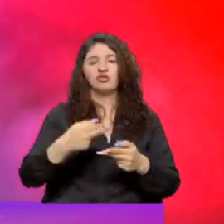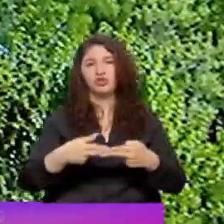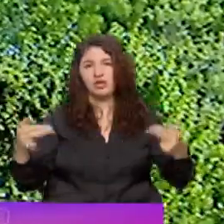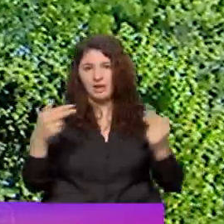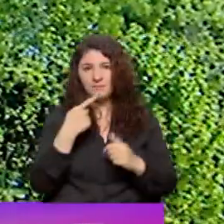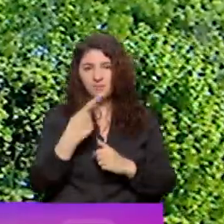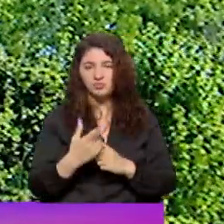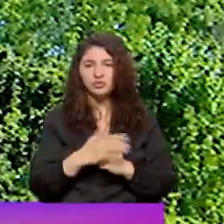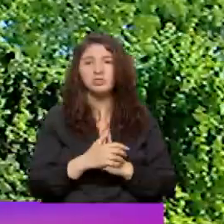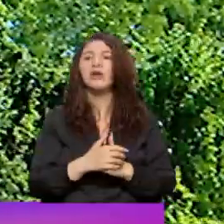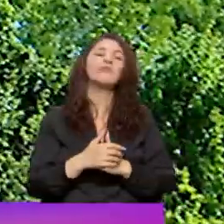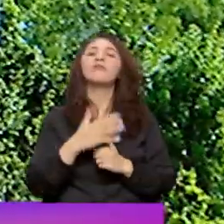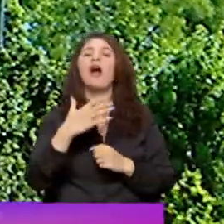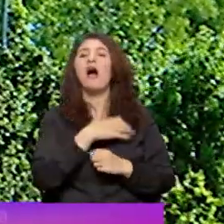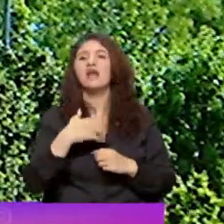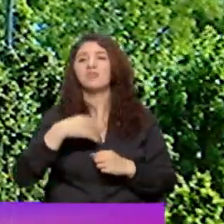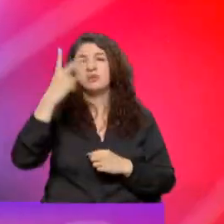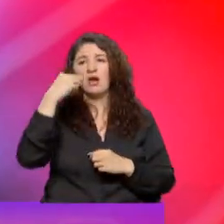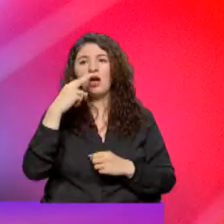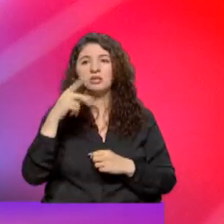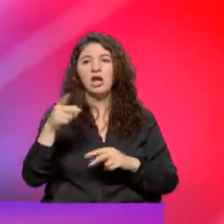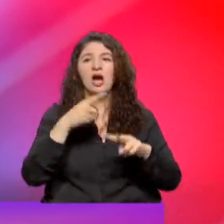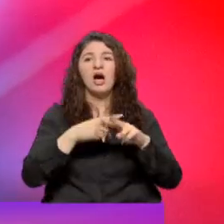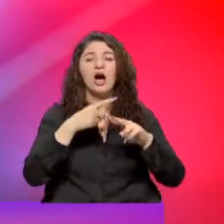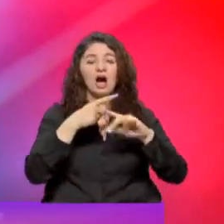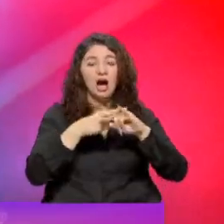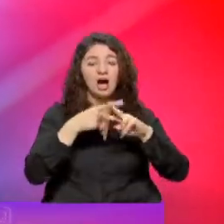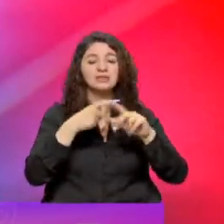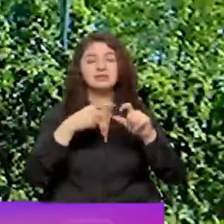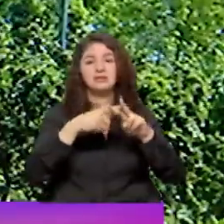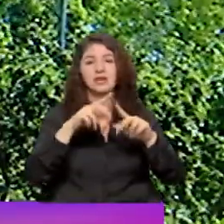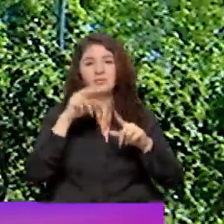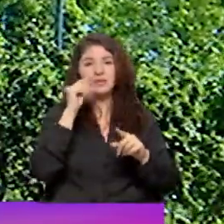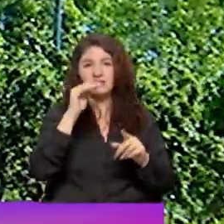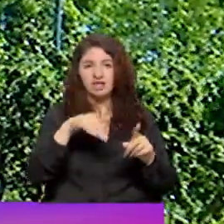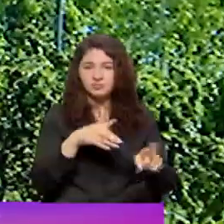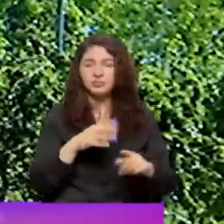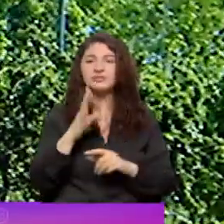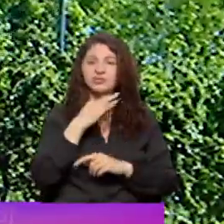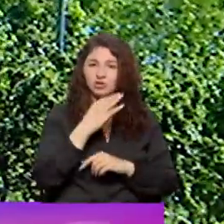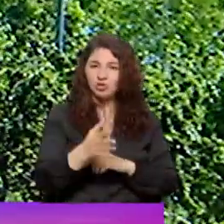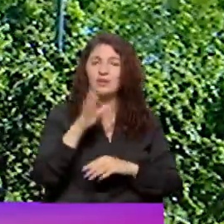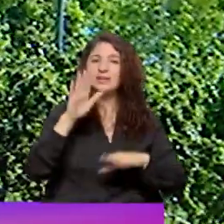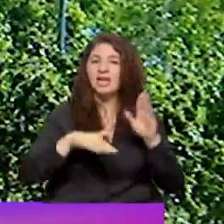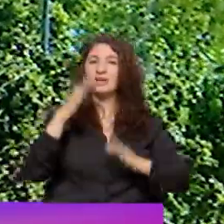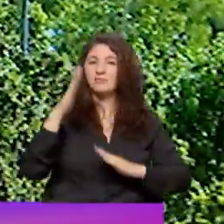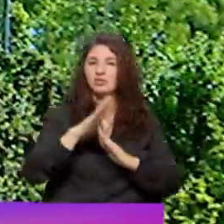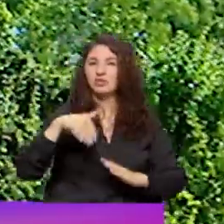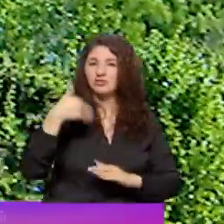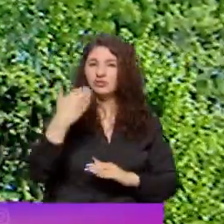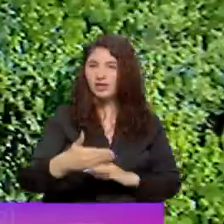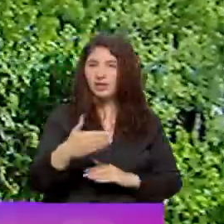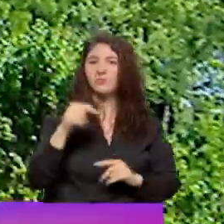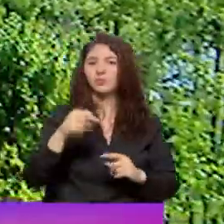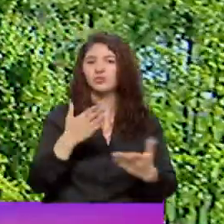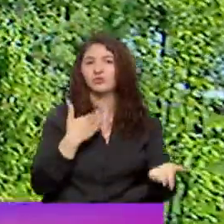demiş bu ve annemin gözyaşları Hasan Yeşil gözden gelmiş Teşekkür ediyorum gümr eklam molasından